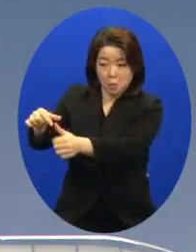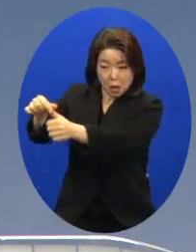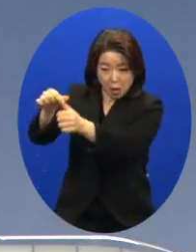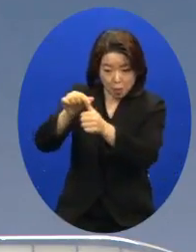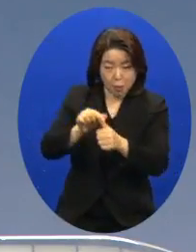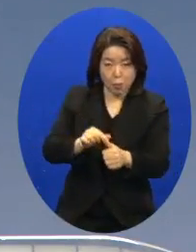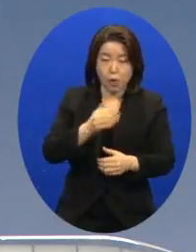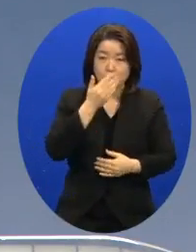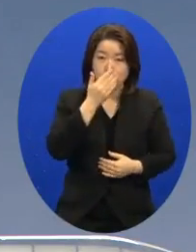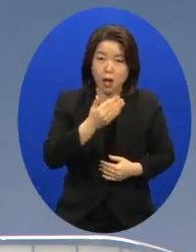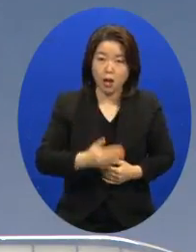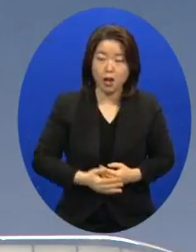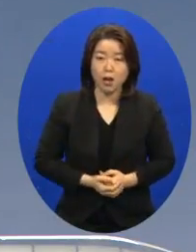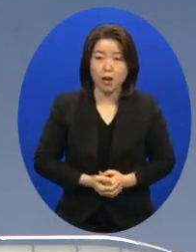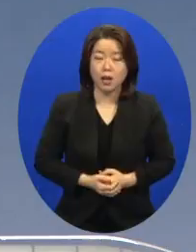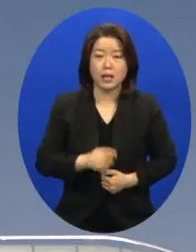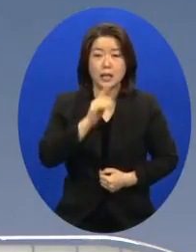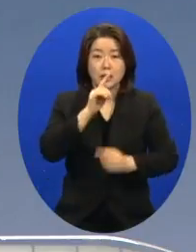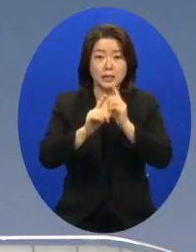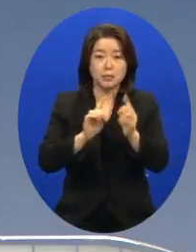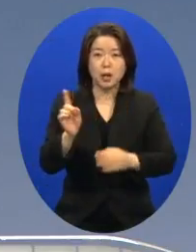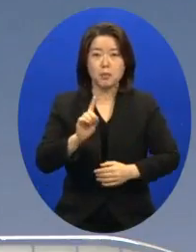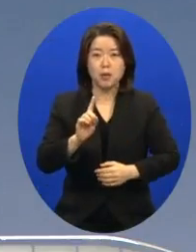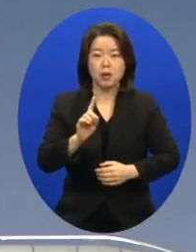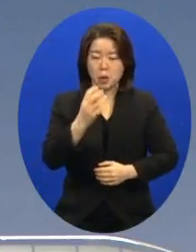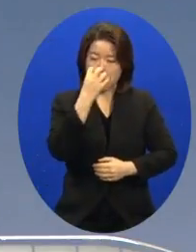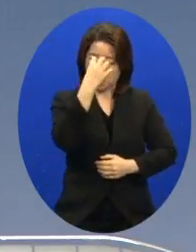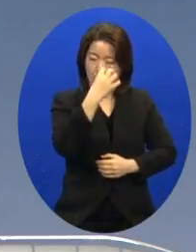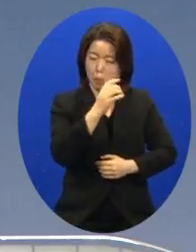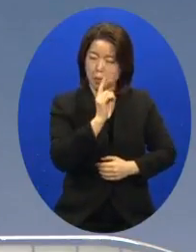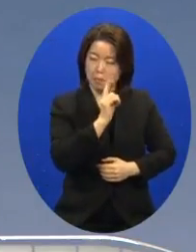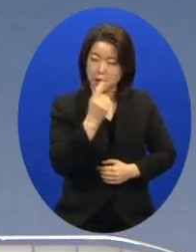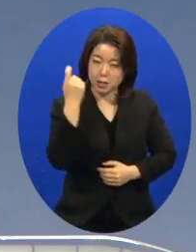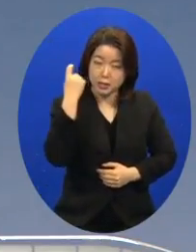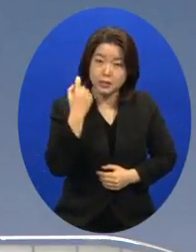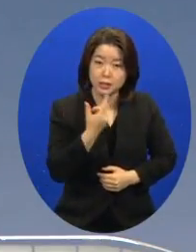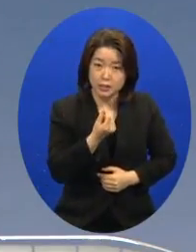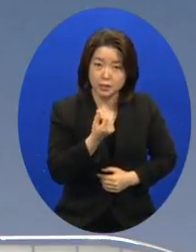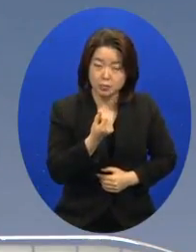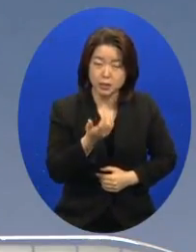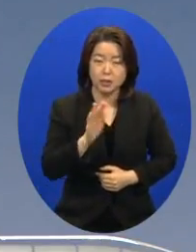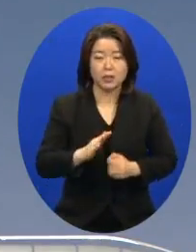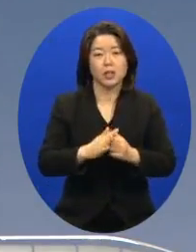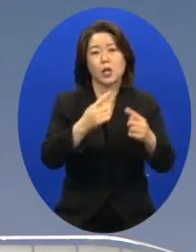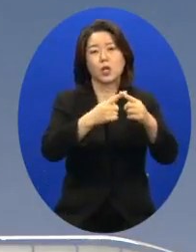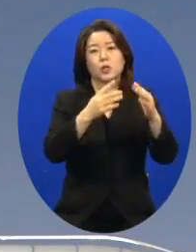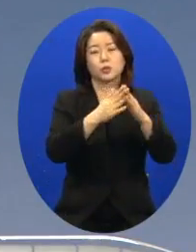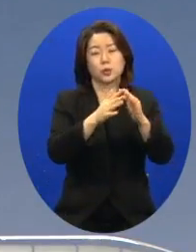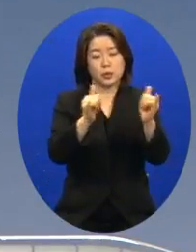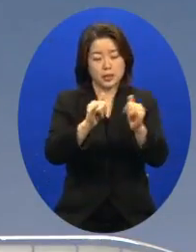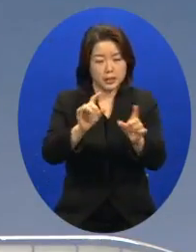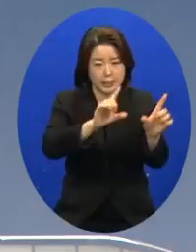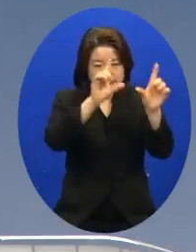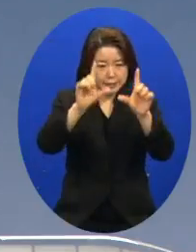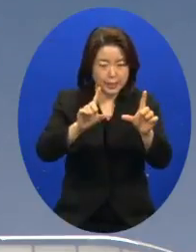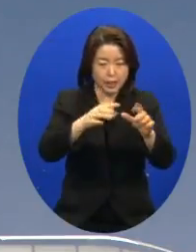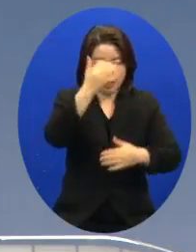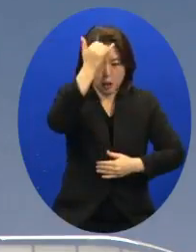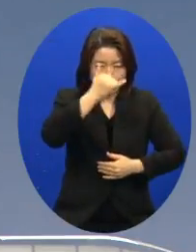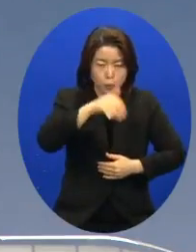겠습니까 이 말은 상당히 교만한 이야기처럼 들리지만 교인들의 생활수준 도덕